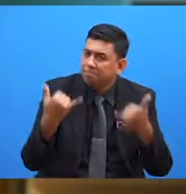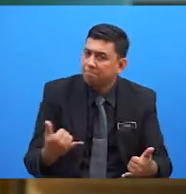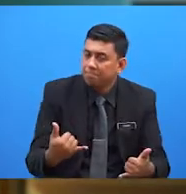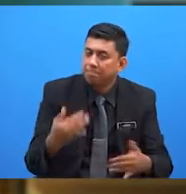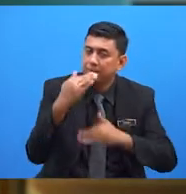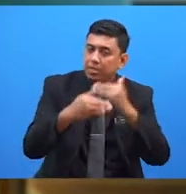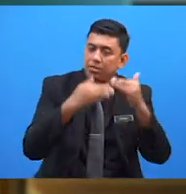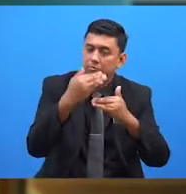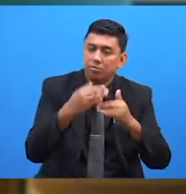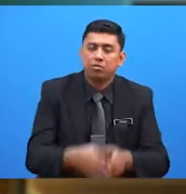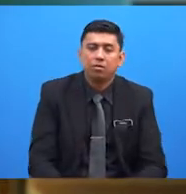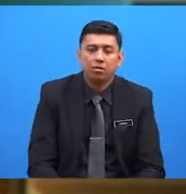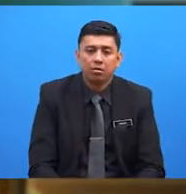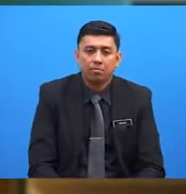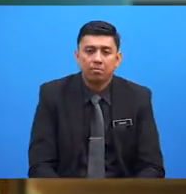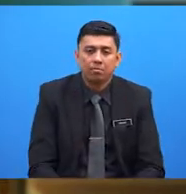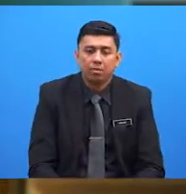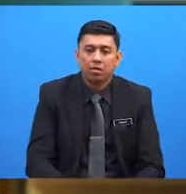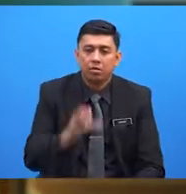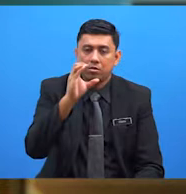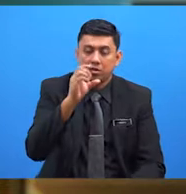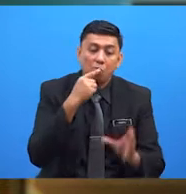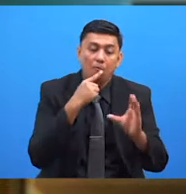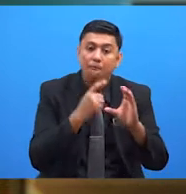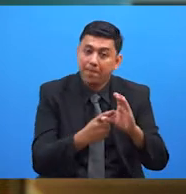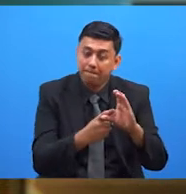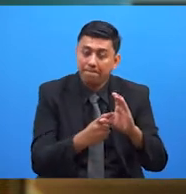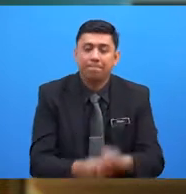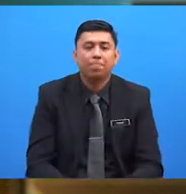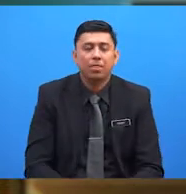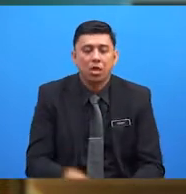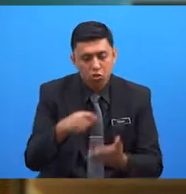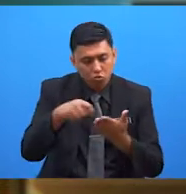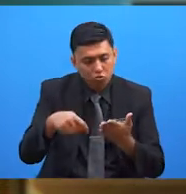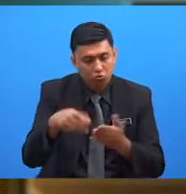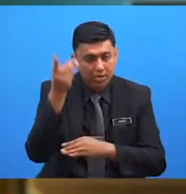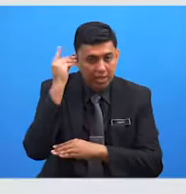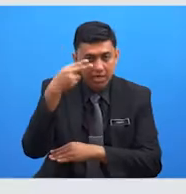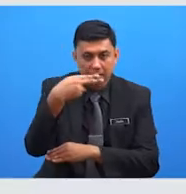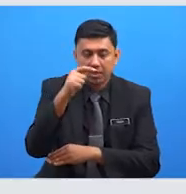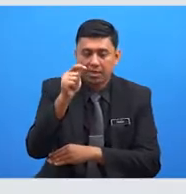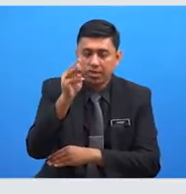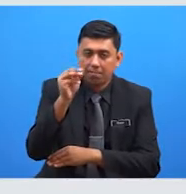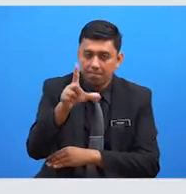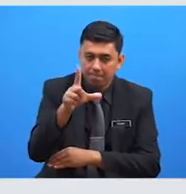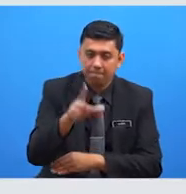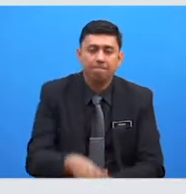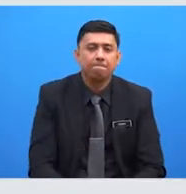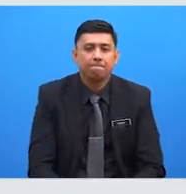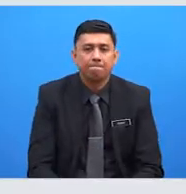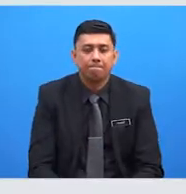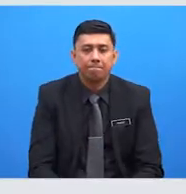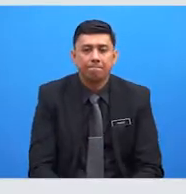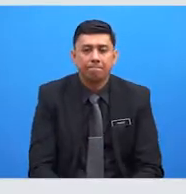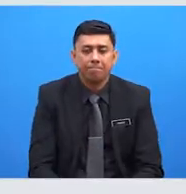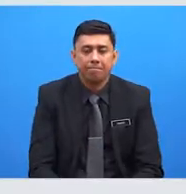Sekarang kita bina pula fitur kotak confirm. Tulis dahulu kod HTML bagi elemen